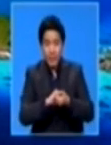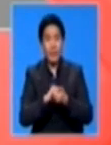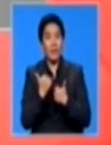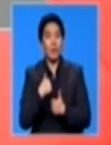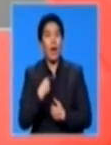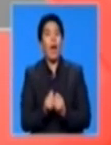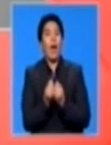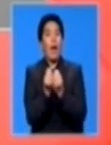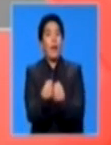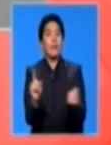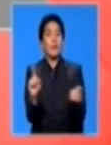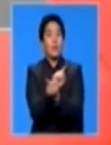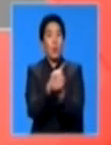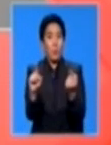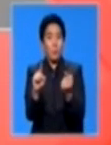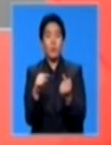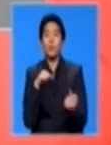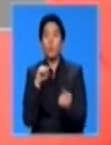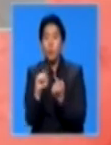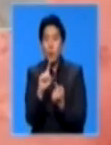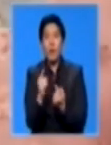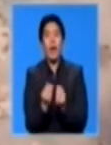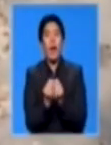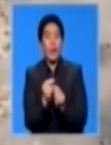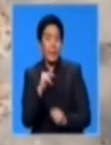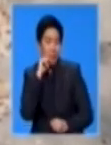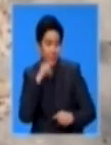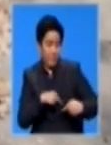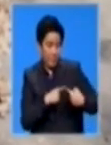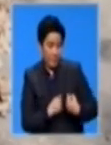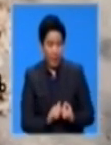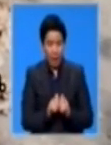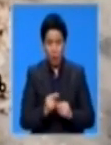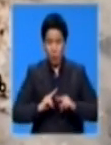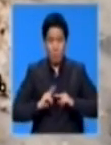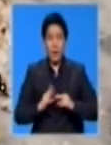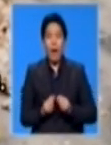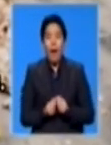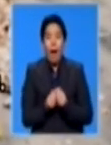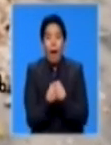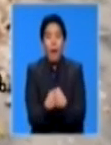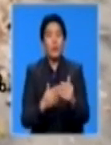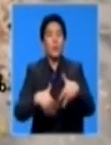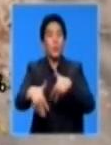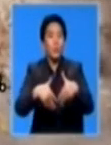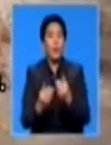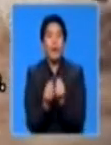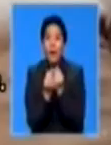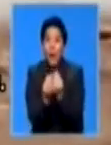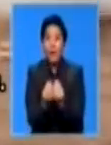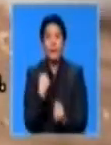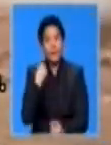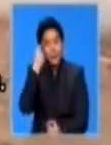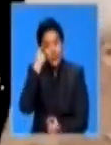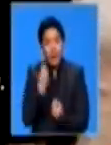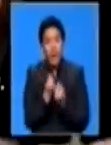อบให้สังคมส่วนรวมประเทศชาติก็คือการมีน้ำใจการเสียสละผลประโยชน์ส่วนตัวการมีจิตสำนึกเป็นสาธาร